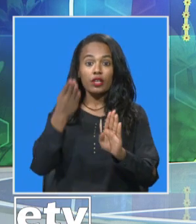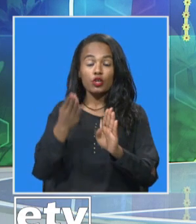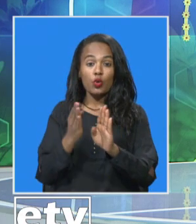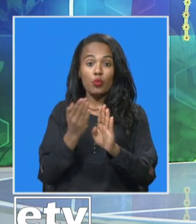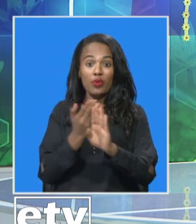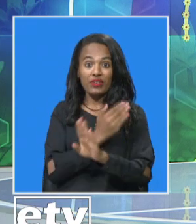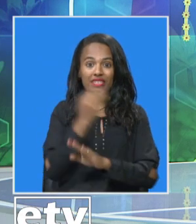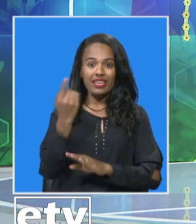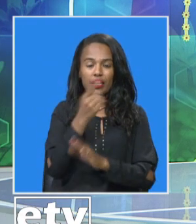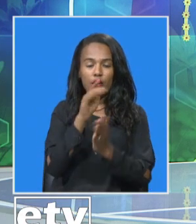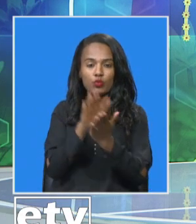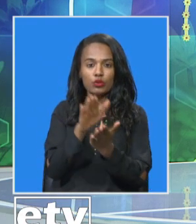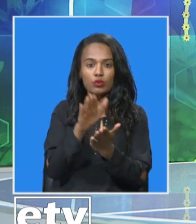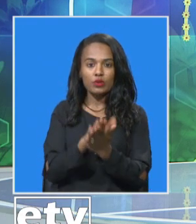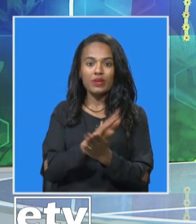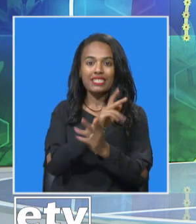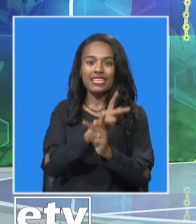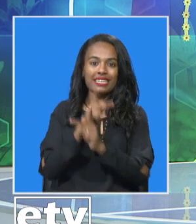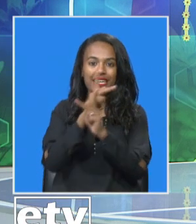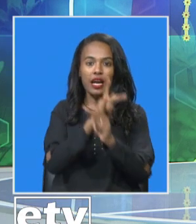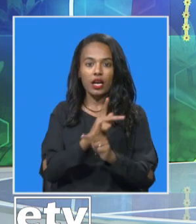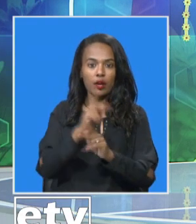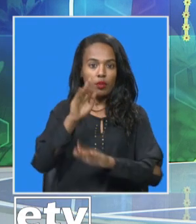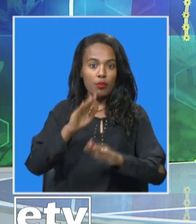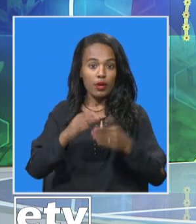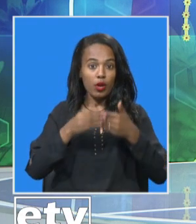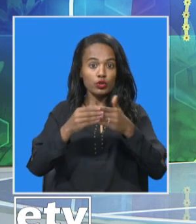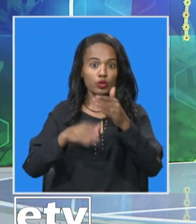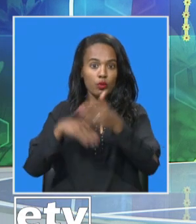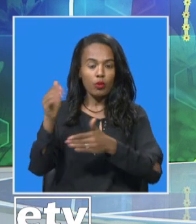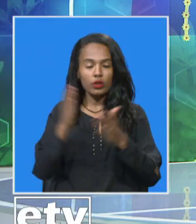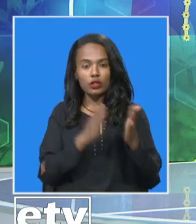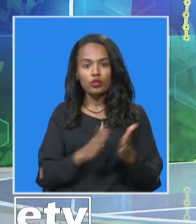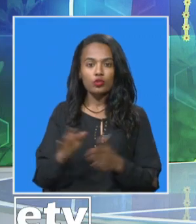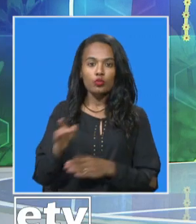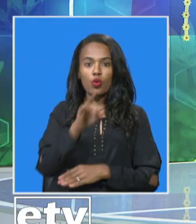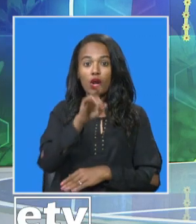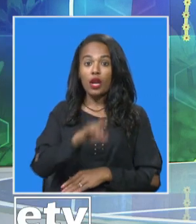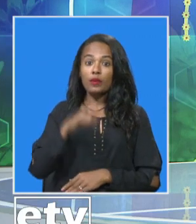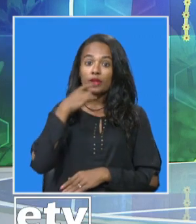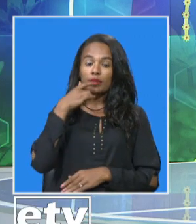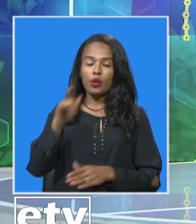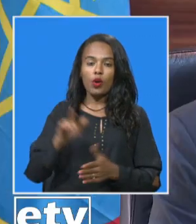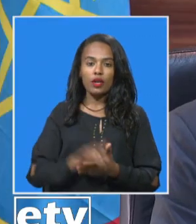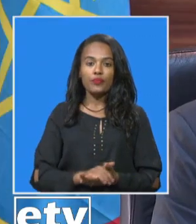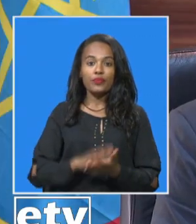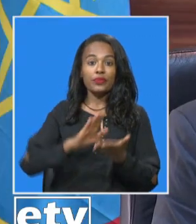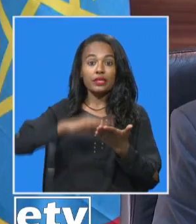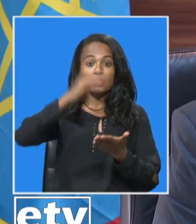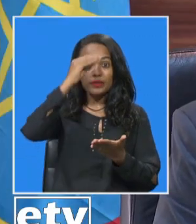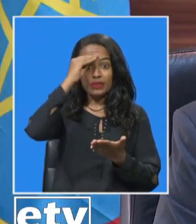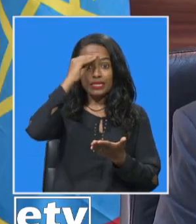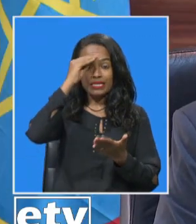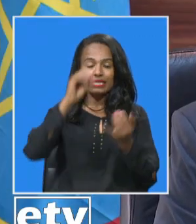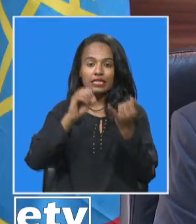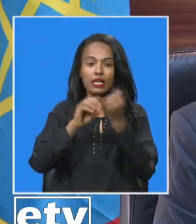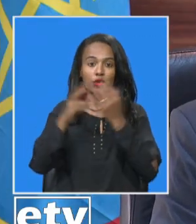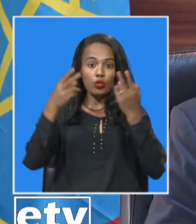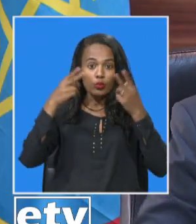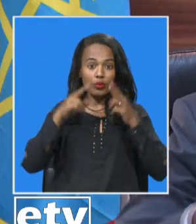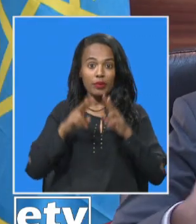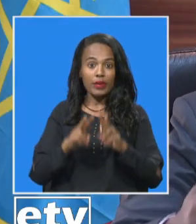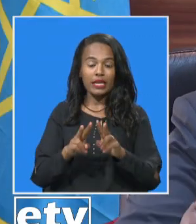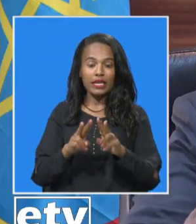በፊት እያንዳንዱ ትምህርት ቤት የጥንቃቄ መመሪያዎችን በማውጣት ዝግጁ መሆን ይኖርበታል ብለዋል። ትምህርት ሴክተሩን